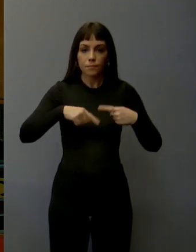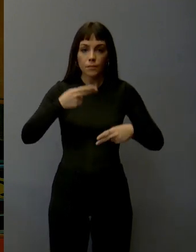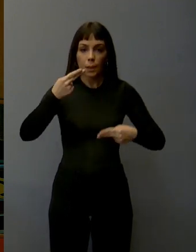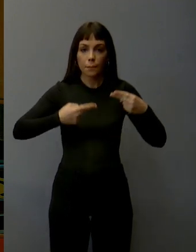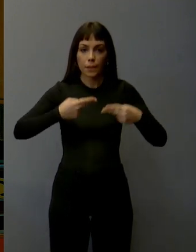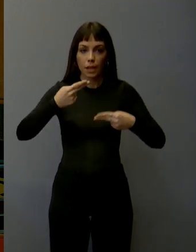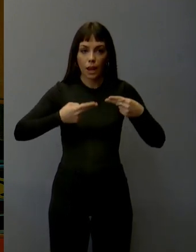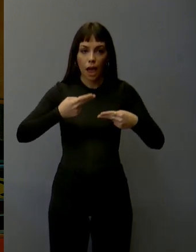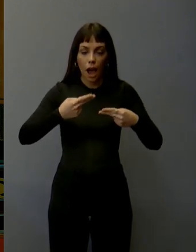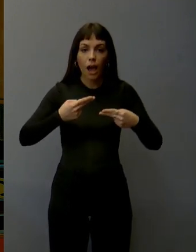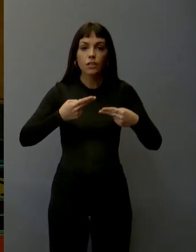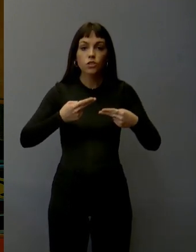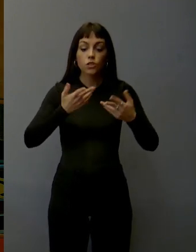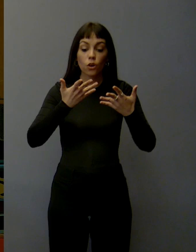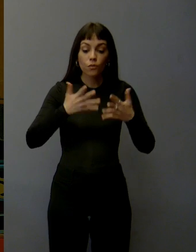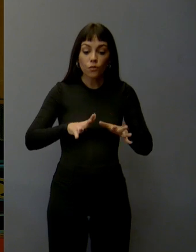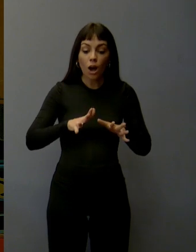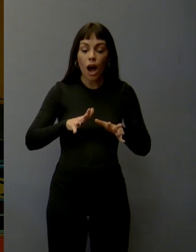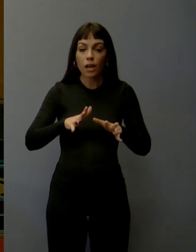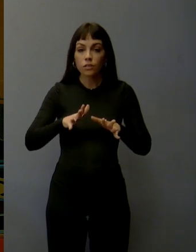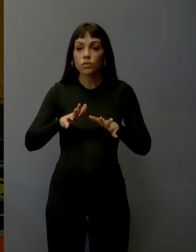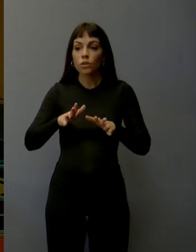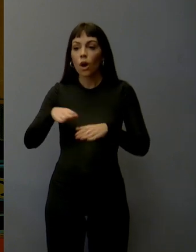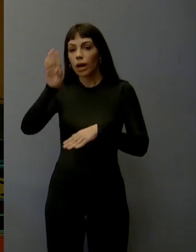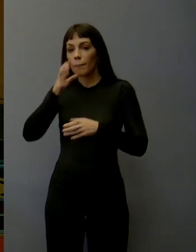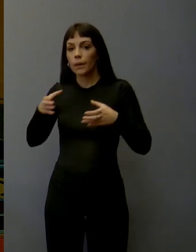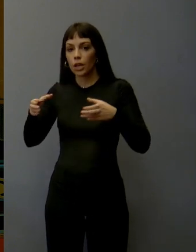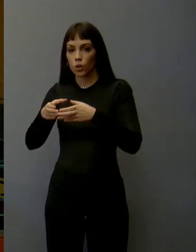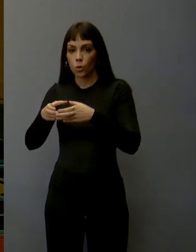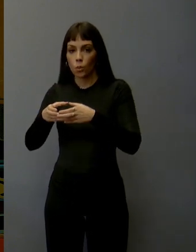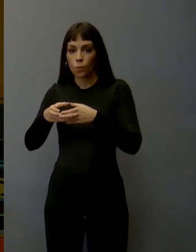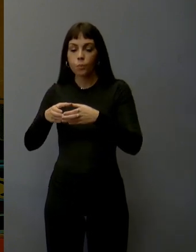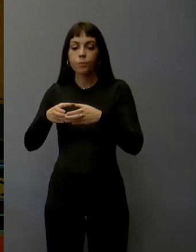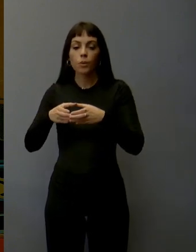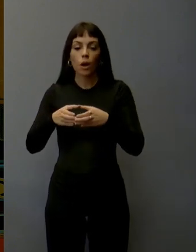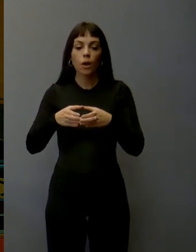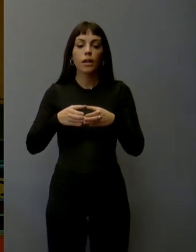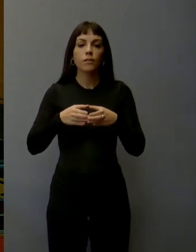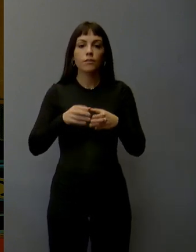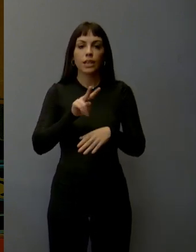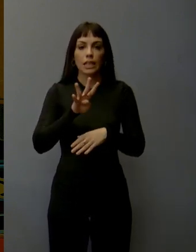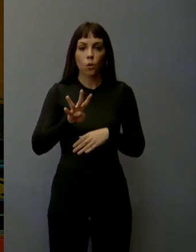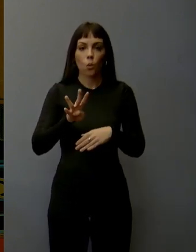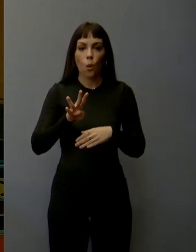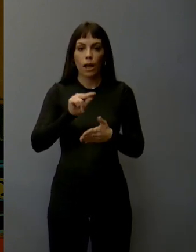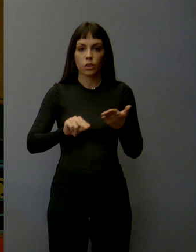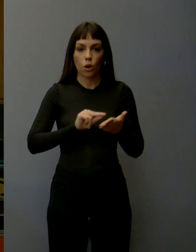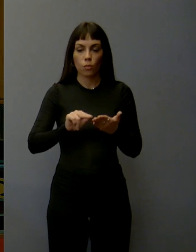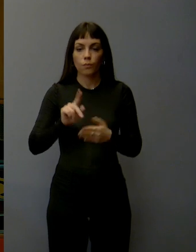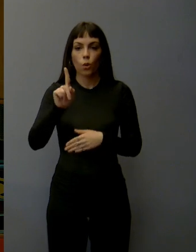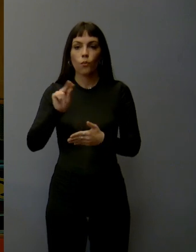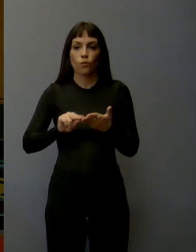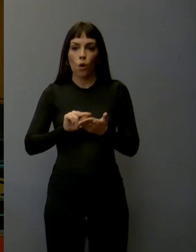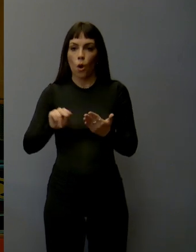illustrazioni poi verrà convocata un HP gruppo 24 votanti 23 voti favorevoli un non votante